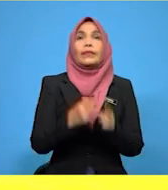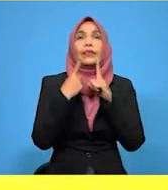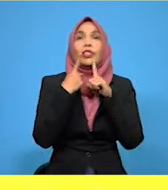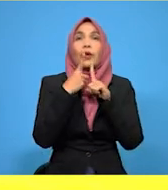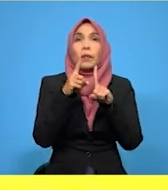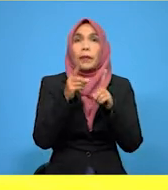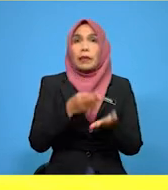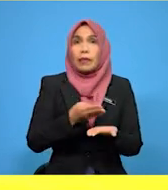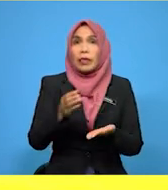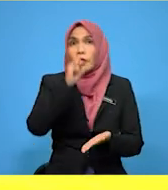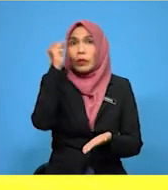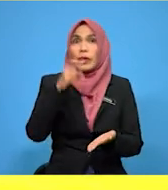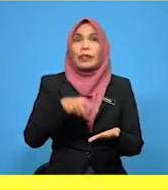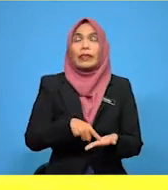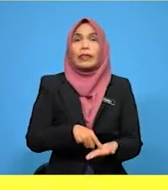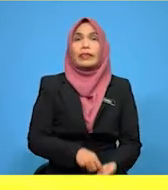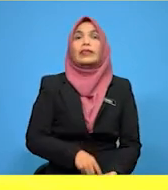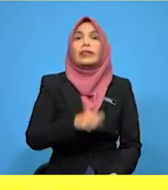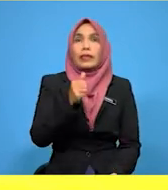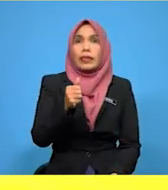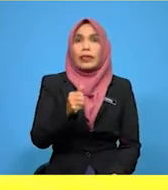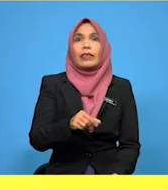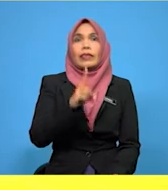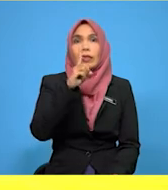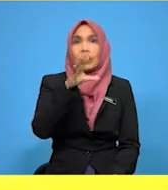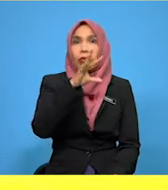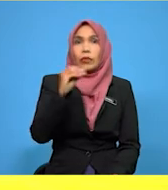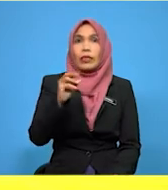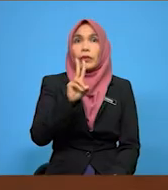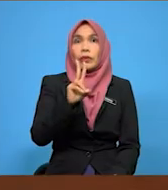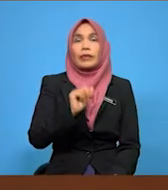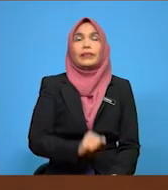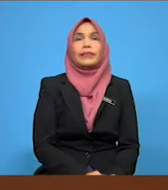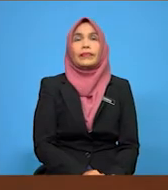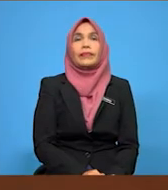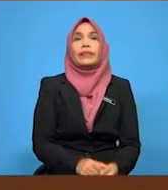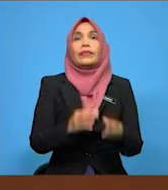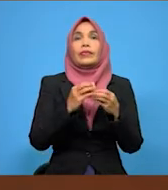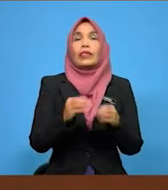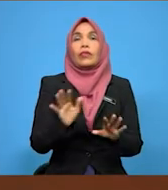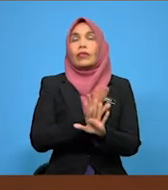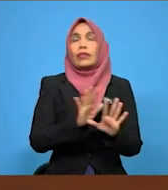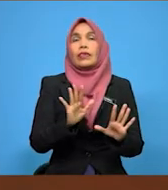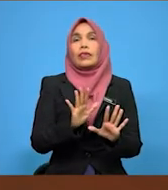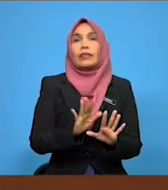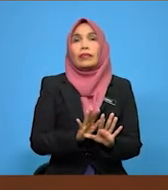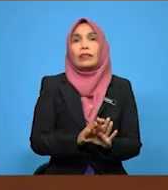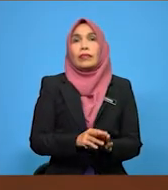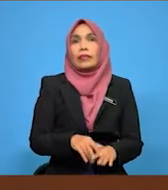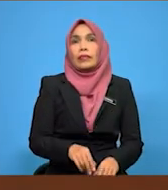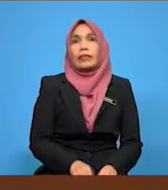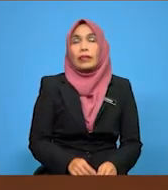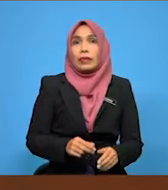Jawapan bagi soalan ini ialah A. 1 dan 2. Telur yang tidak menepati